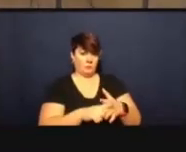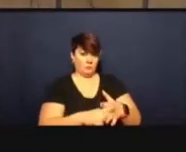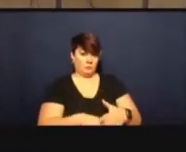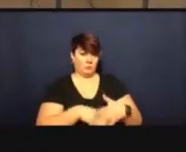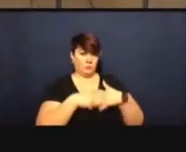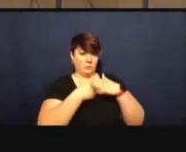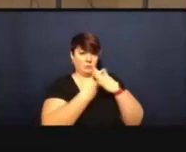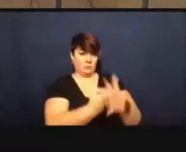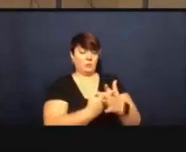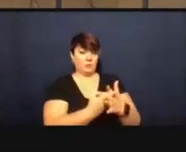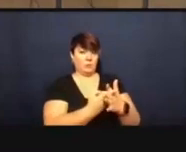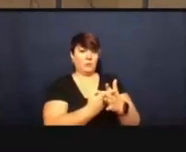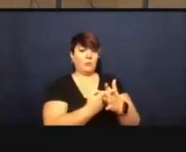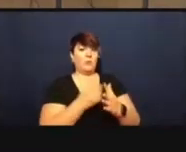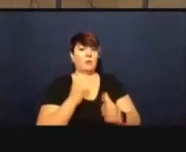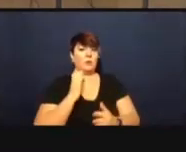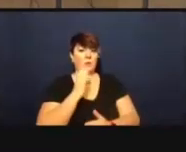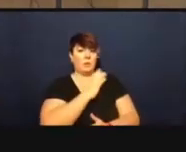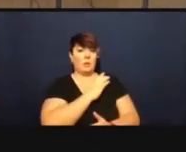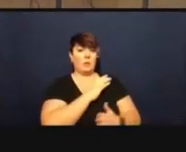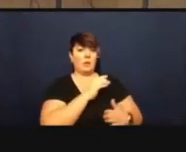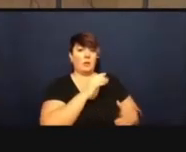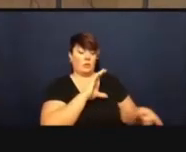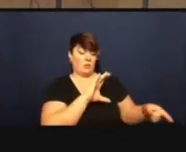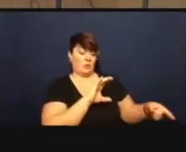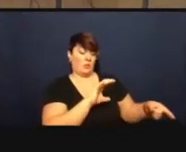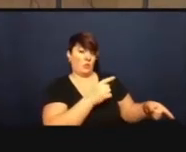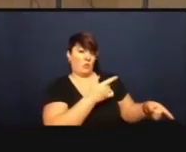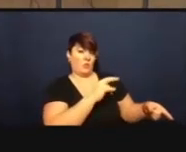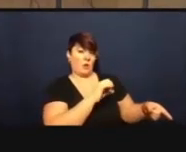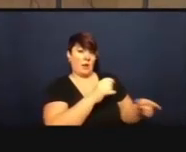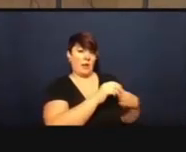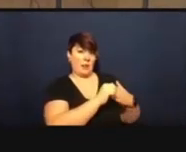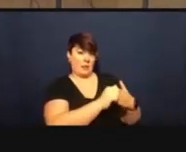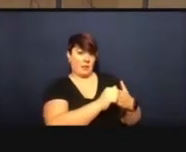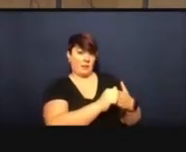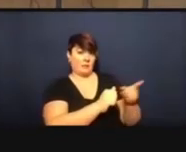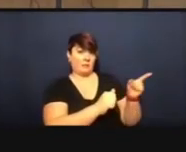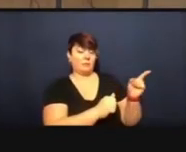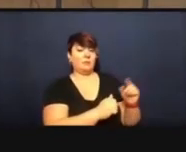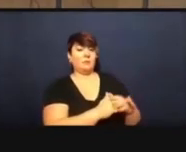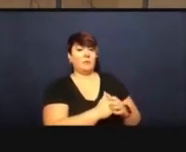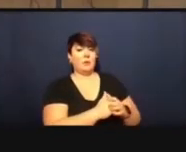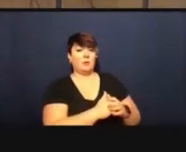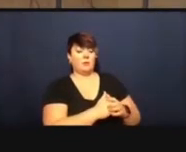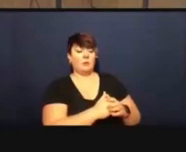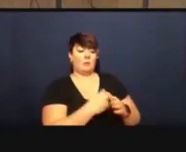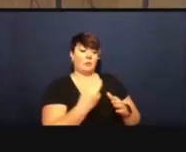tangu tulipounda maeneo haya.